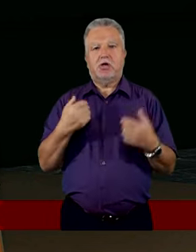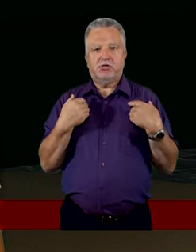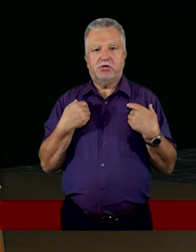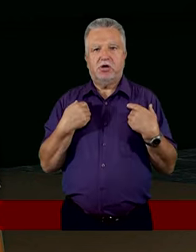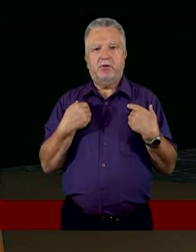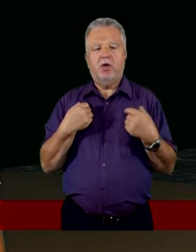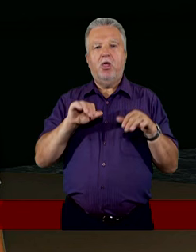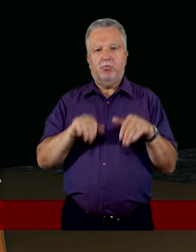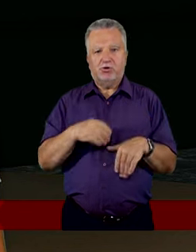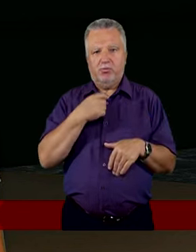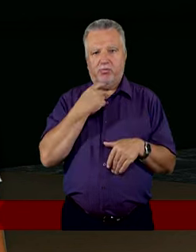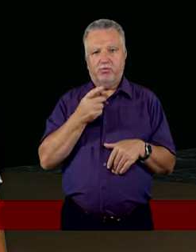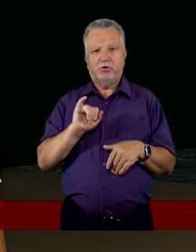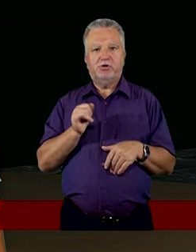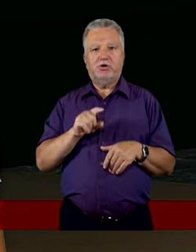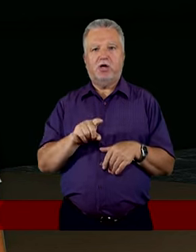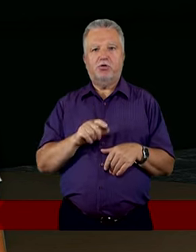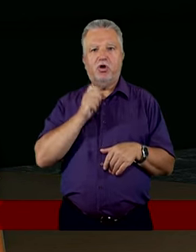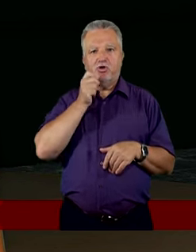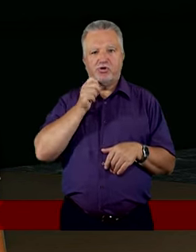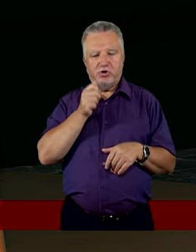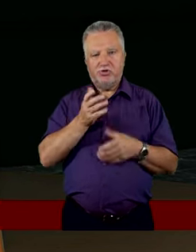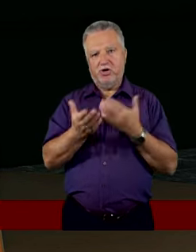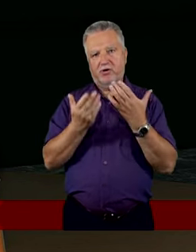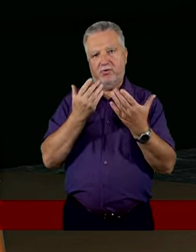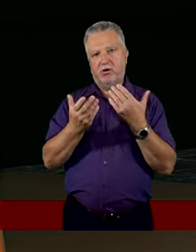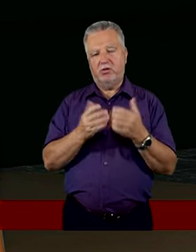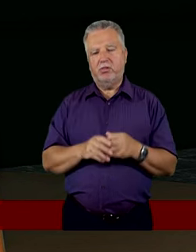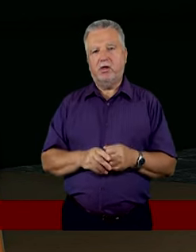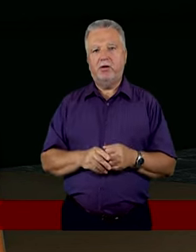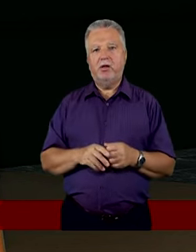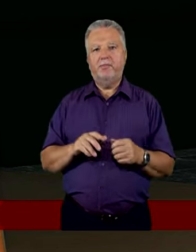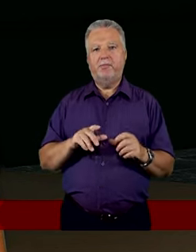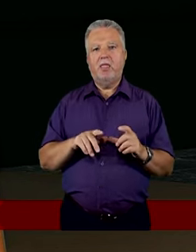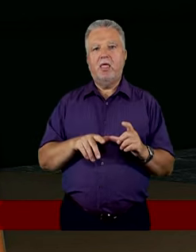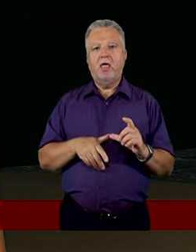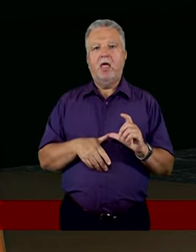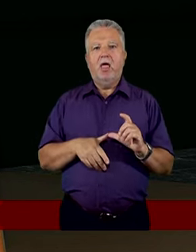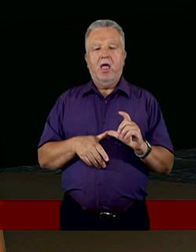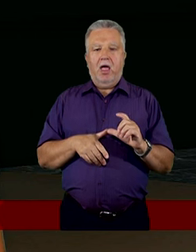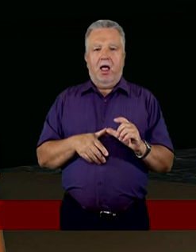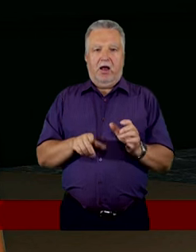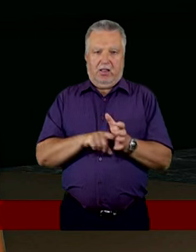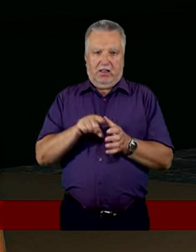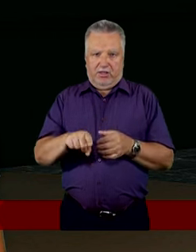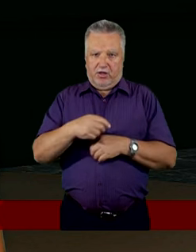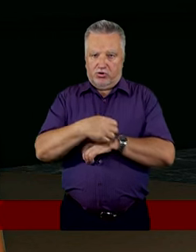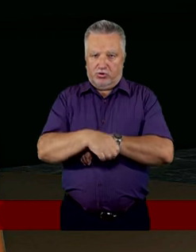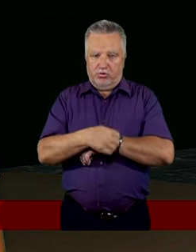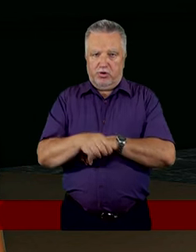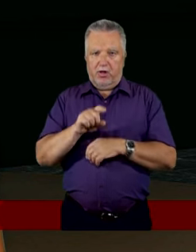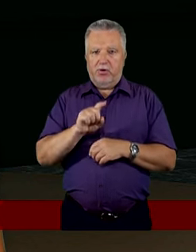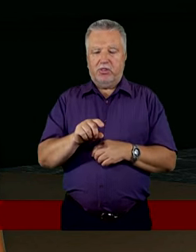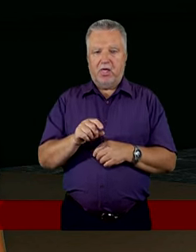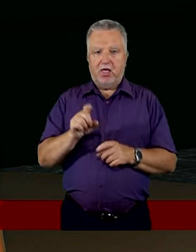możemy sami po sobie powiedzieć, jak to na co dzień w naszym życiu wygląda, ale właśnie po to studiujemy